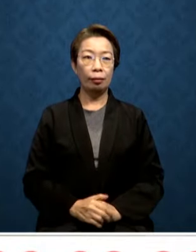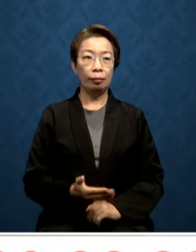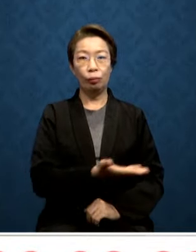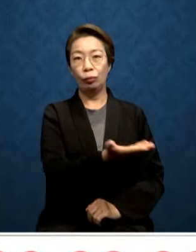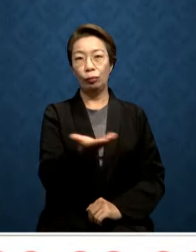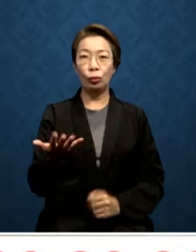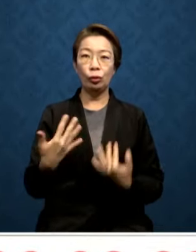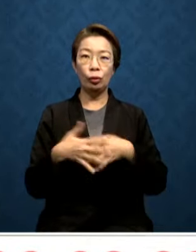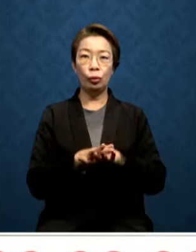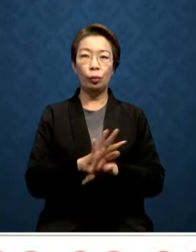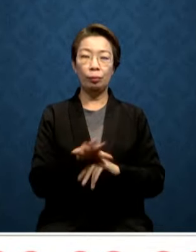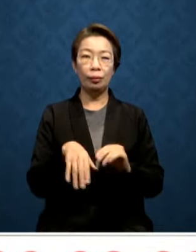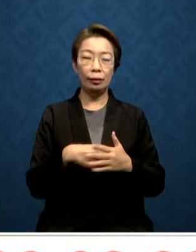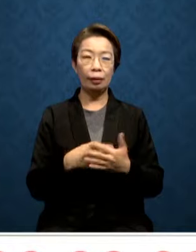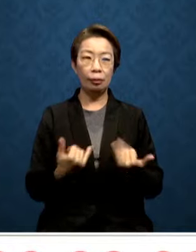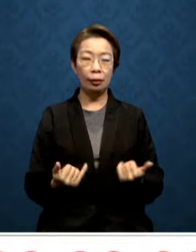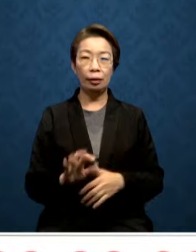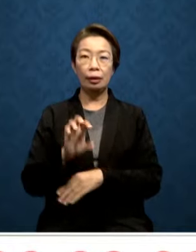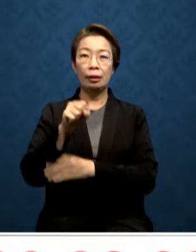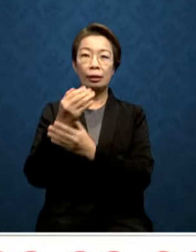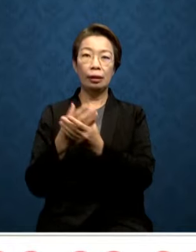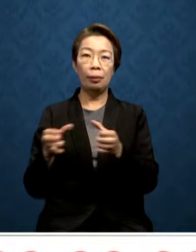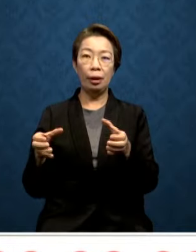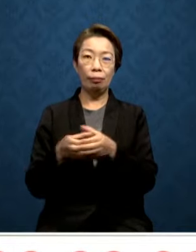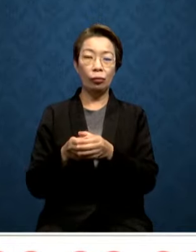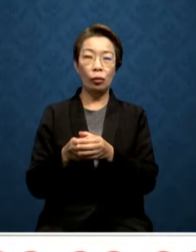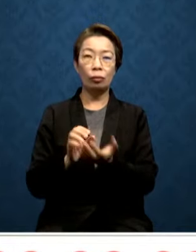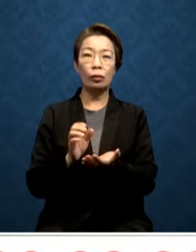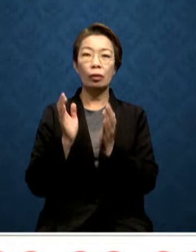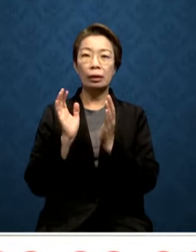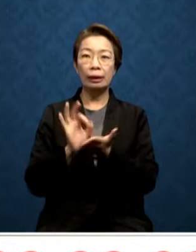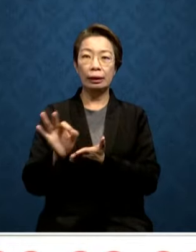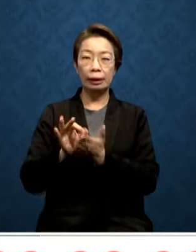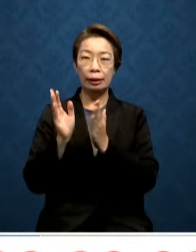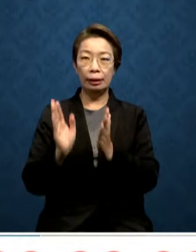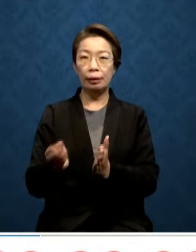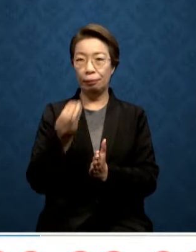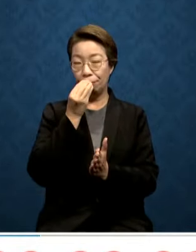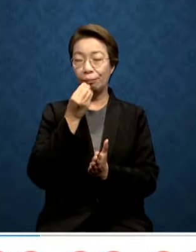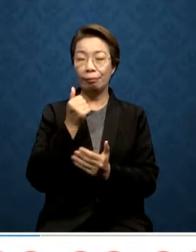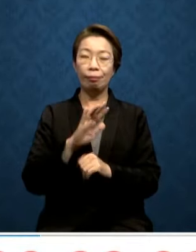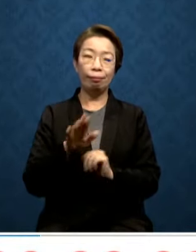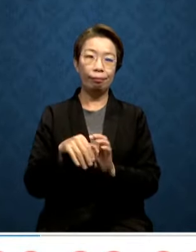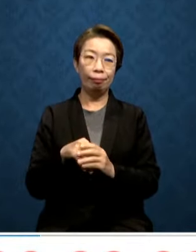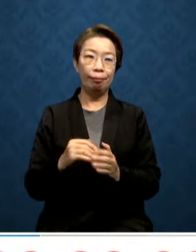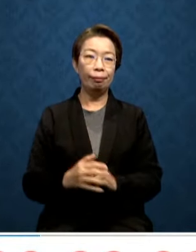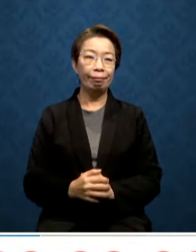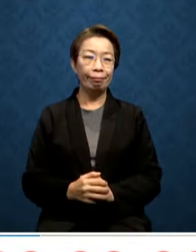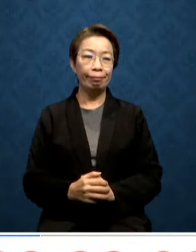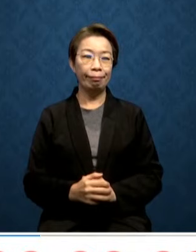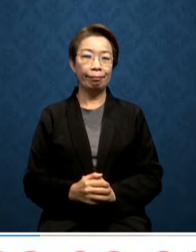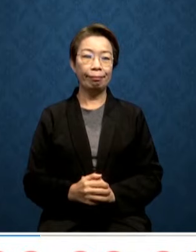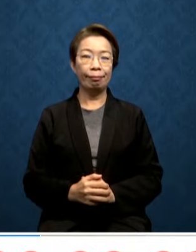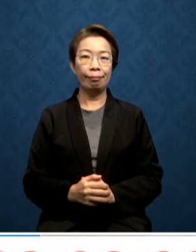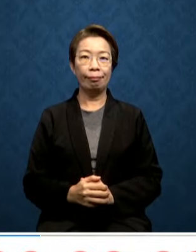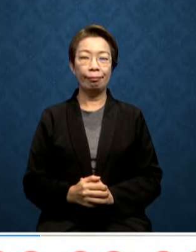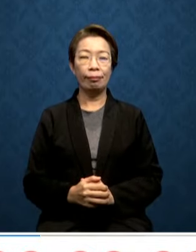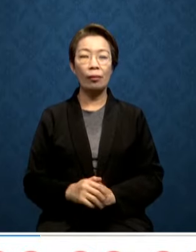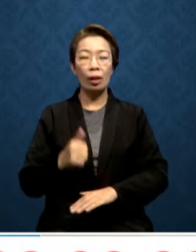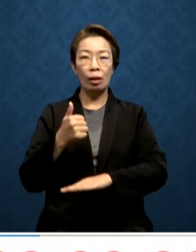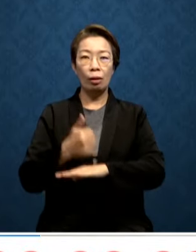ล้วก็สภาองค์กรผู้บริโภคนะครับผมสาพันธ์ลุงโรจนะพนิษฐ์นะครับอยู่หอการค้าการ